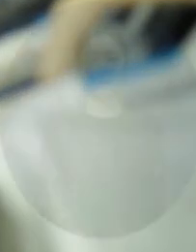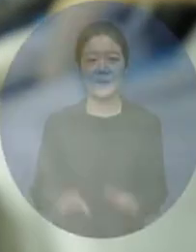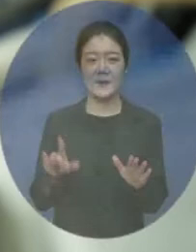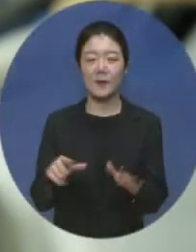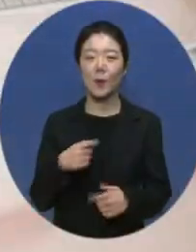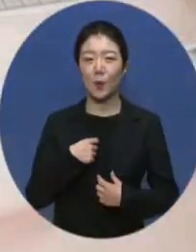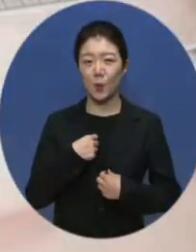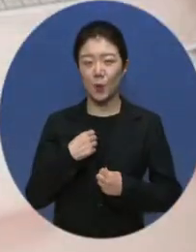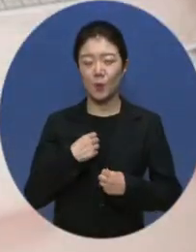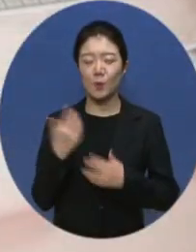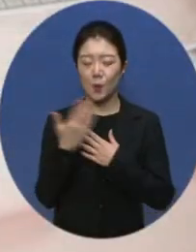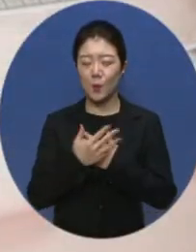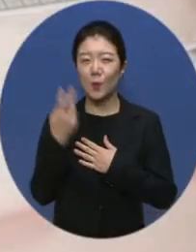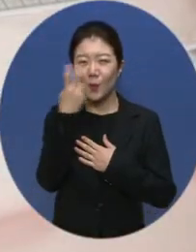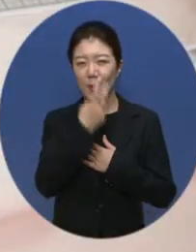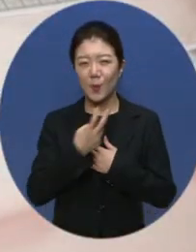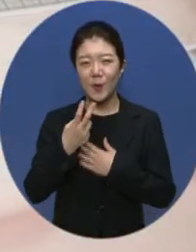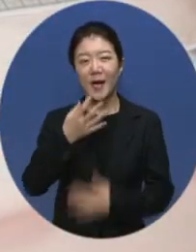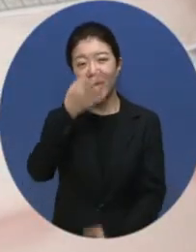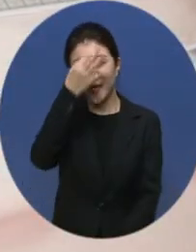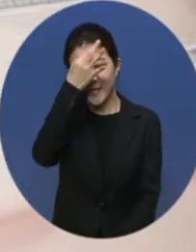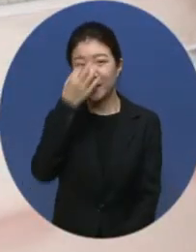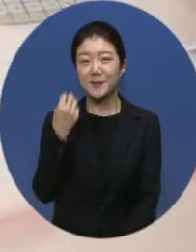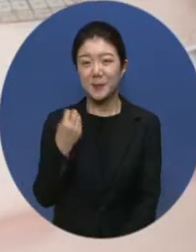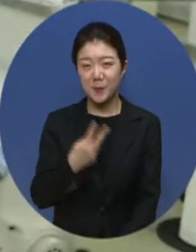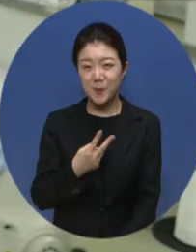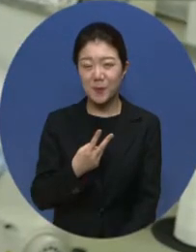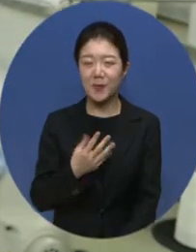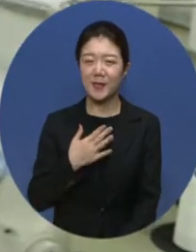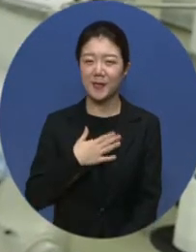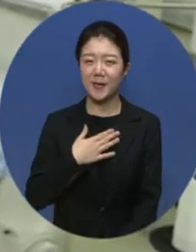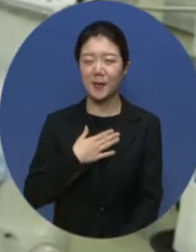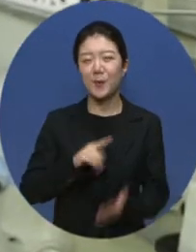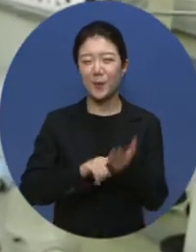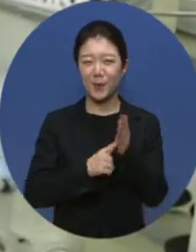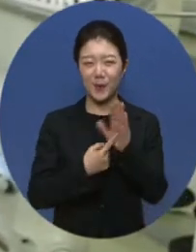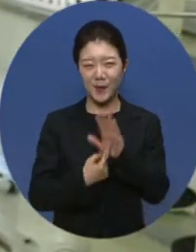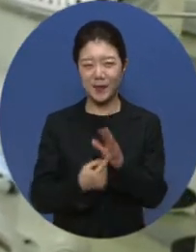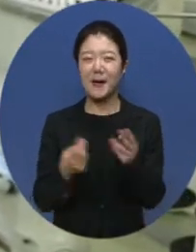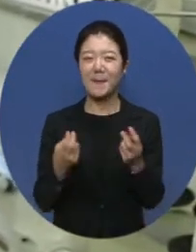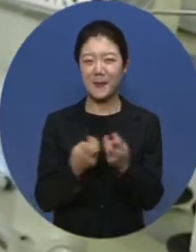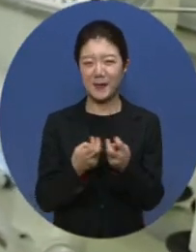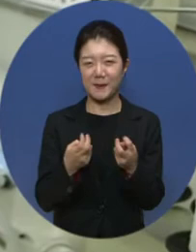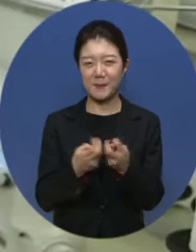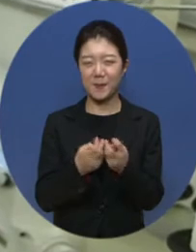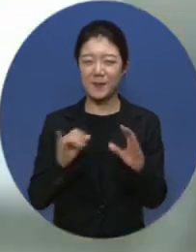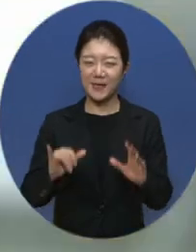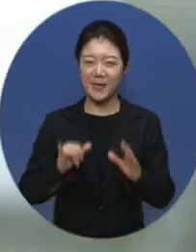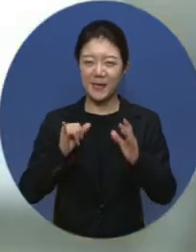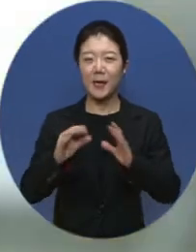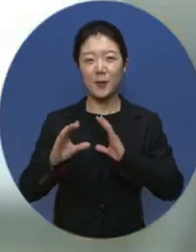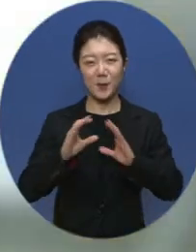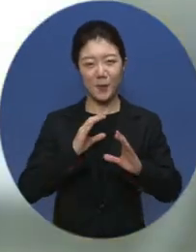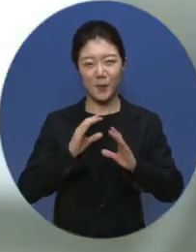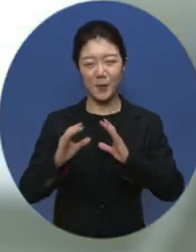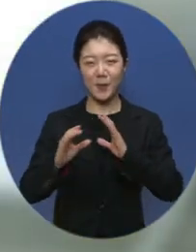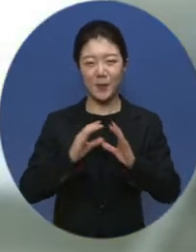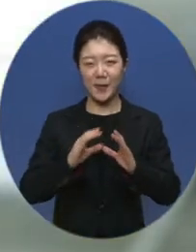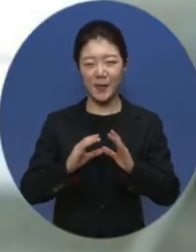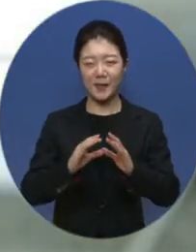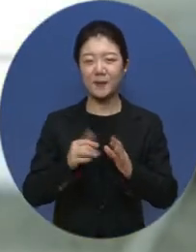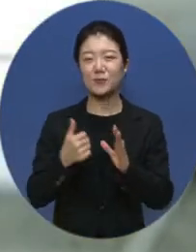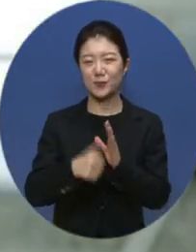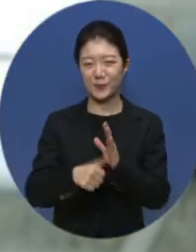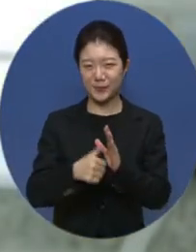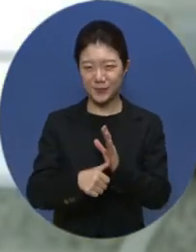시대의 옷은 몸을 보호하는 기능뿐만 아니라 자신을 표현하는 수단이자 세상과 소통하는